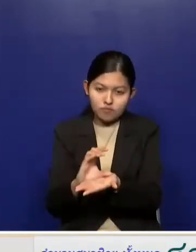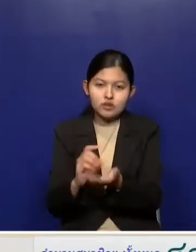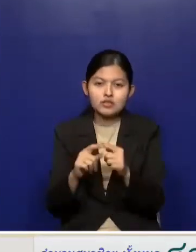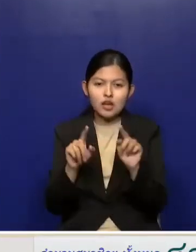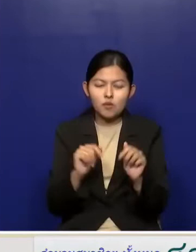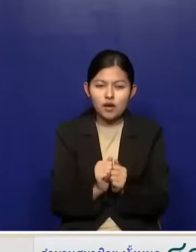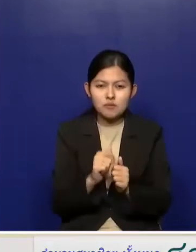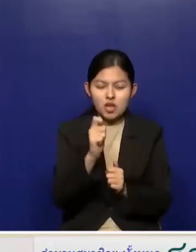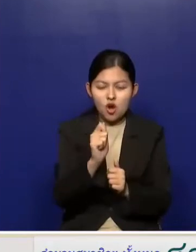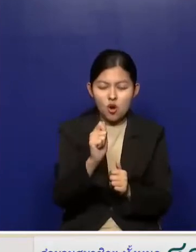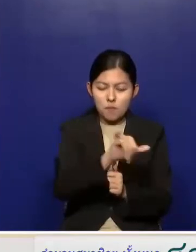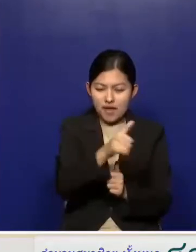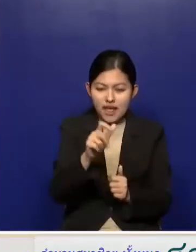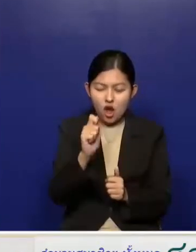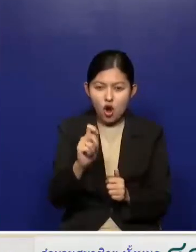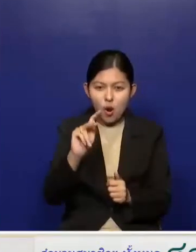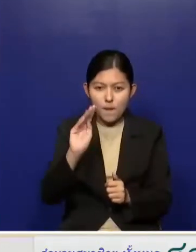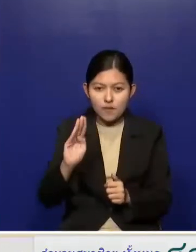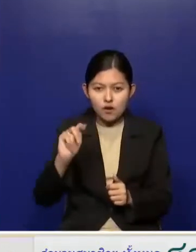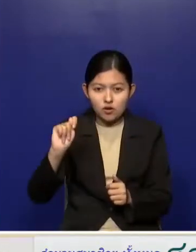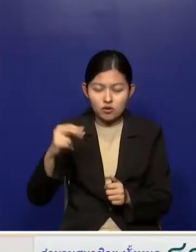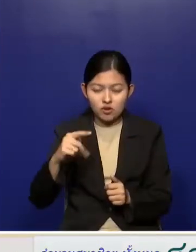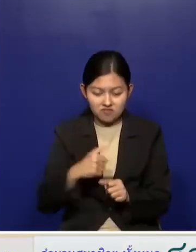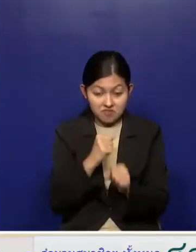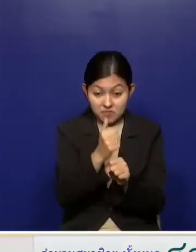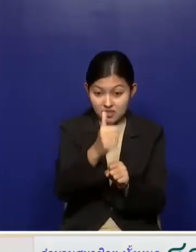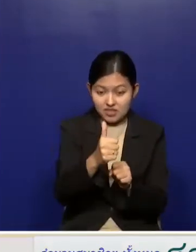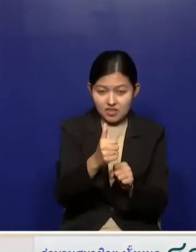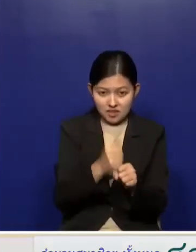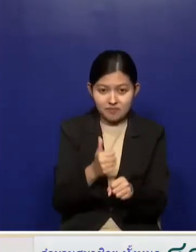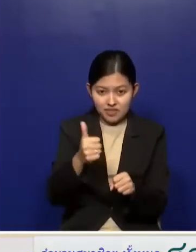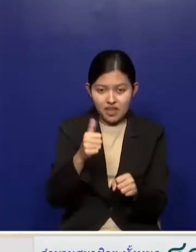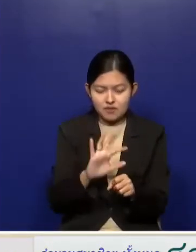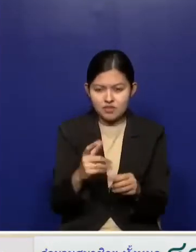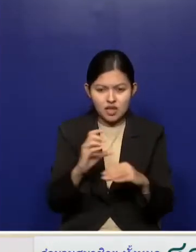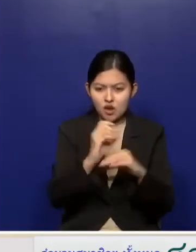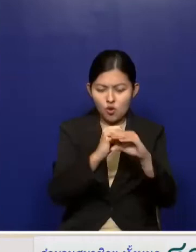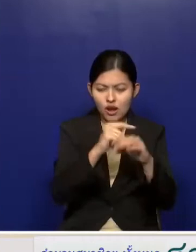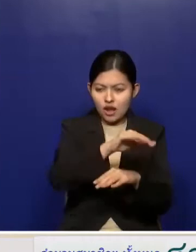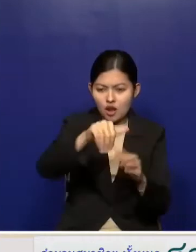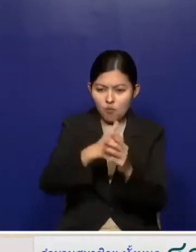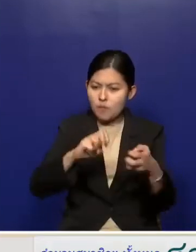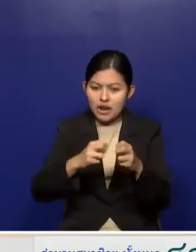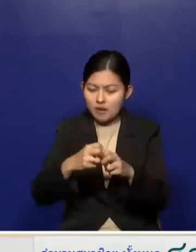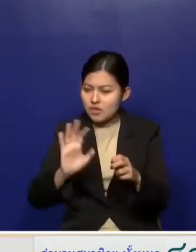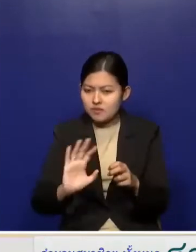มีบาง copied to aconteceuททำได้ดีแล้็ธำดันมากไม่ได้แปวาทงหมจะมปัหาทั้หมดเพราฉนั้นจึงมีข้อเสน challeng at thatก